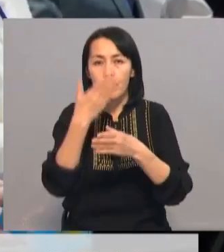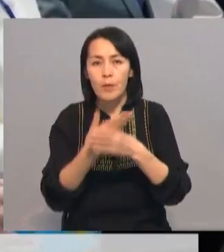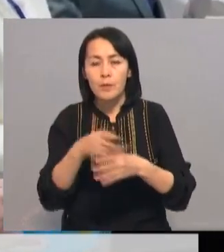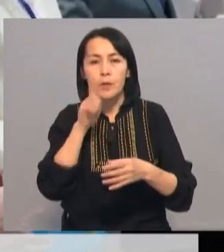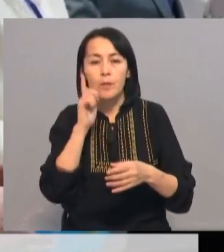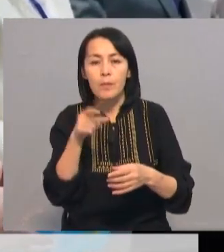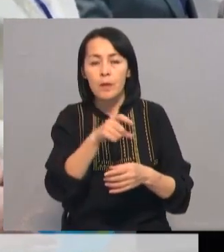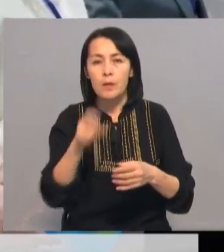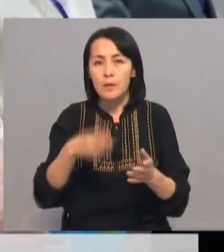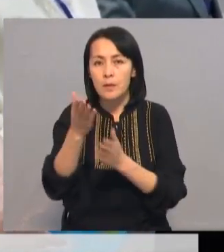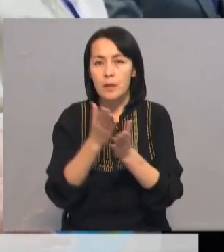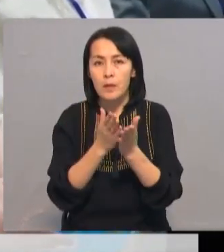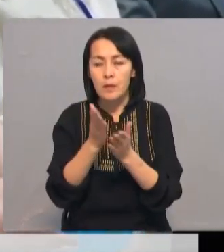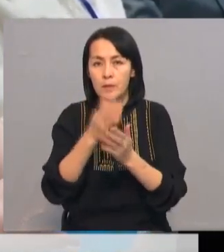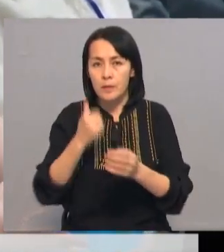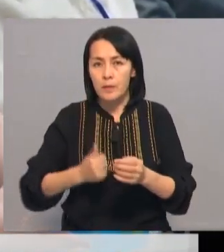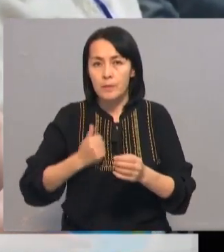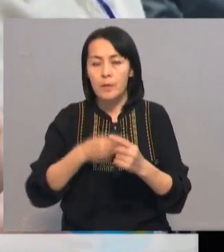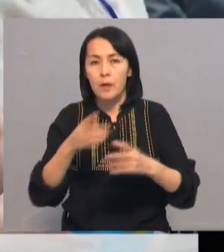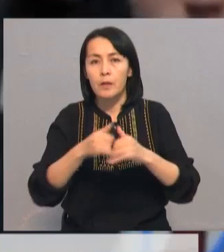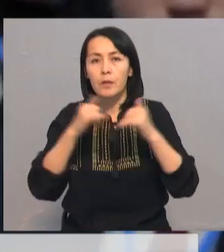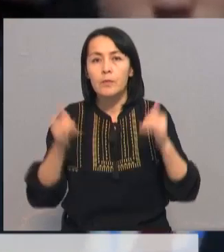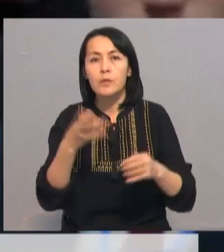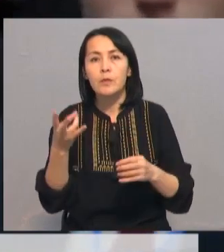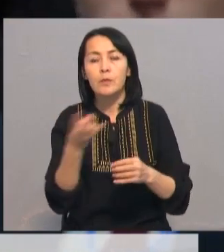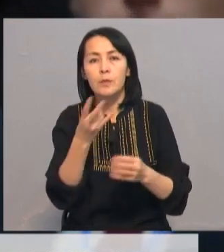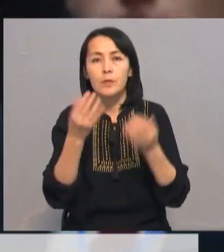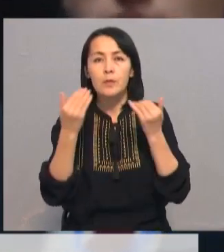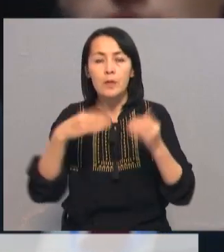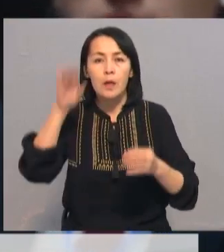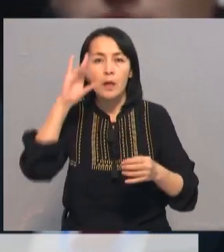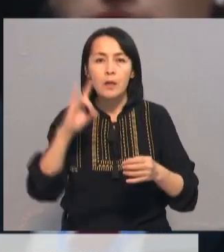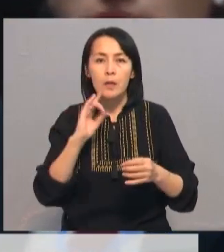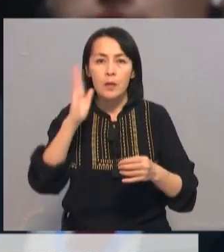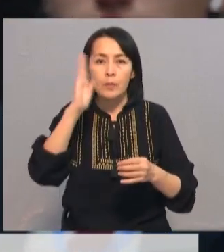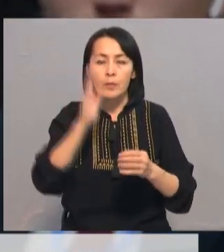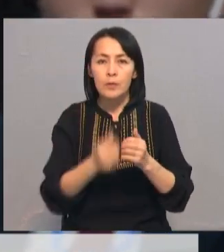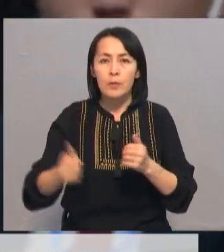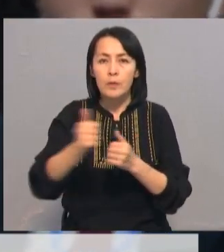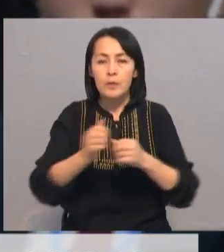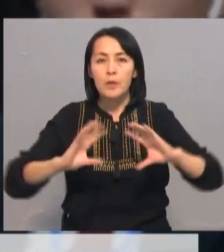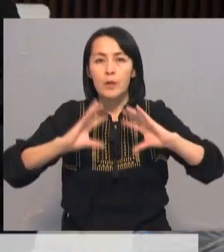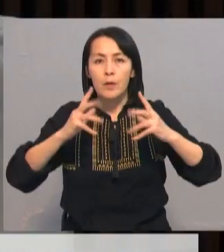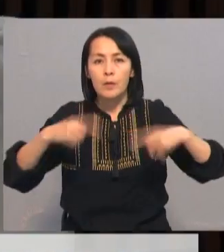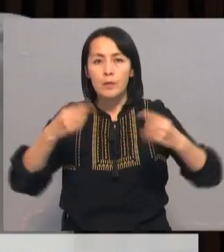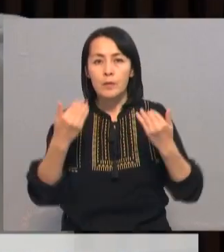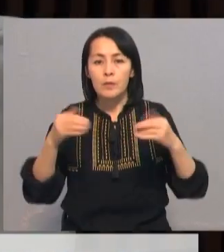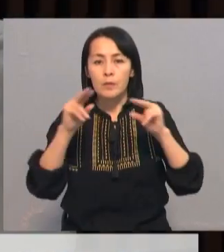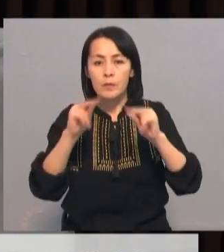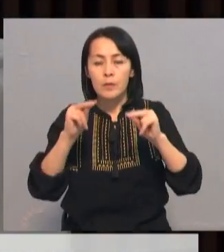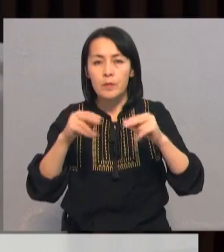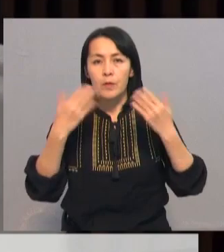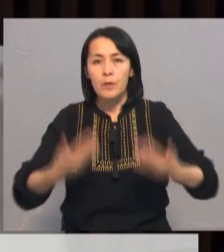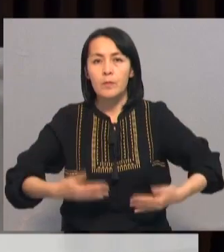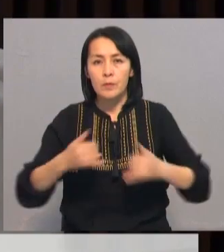поддержку молодежи, направить ее энергию и энтузиазм в нужное русло, Казахстан станет передовой страной мира и установит справедливое